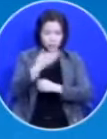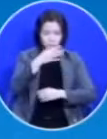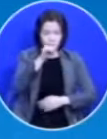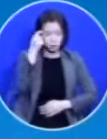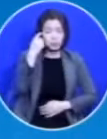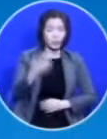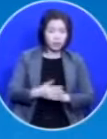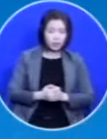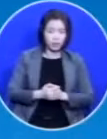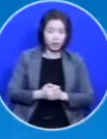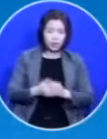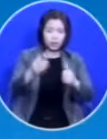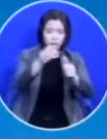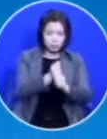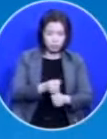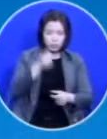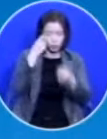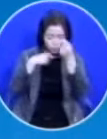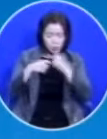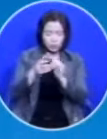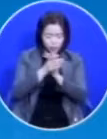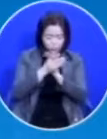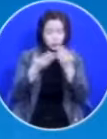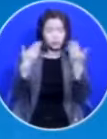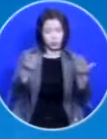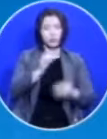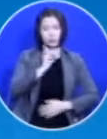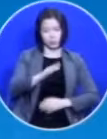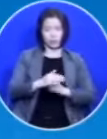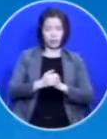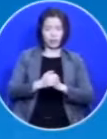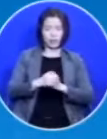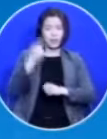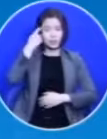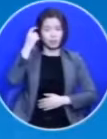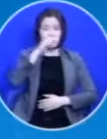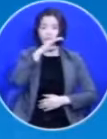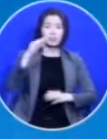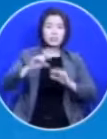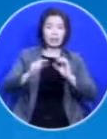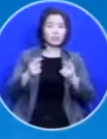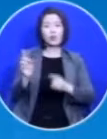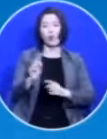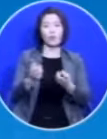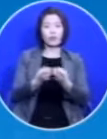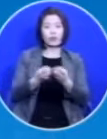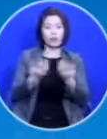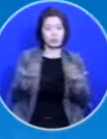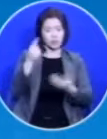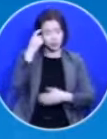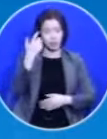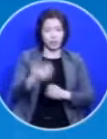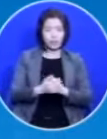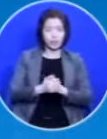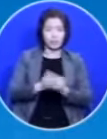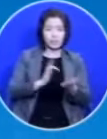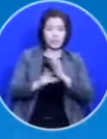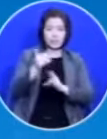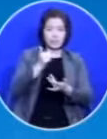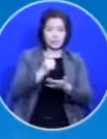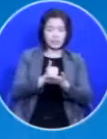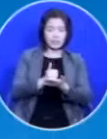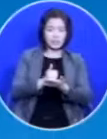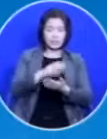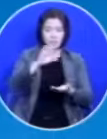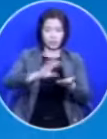울면서 기도해 드리는 수밖에 없지 제정신이 아닌 걸 어떡합니까 예수 그리스도 거부하고